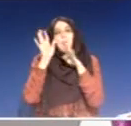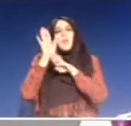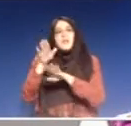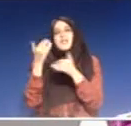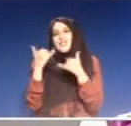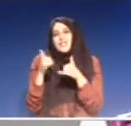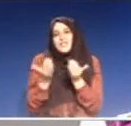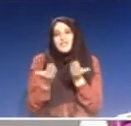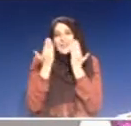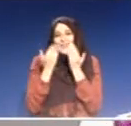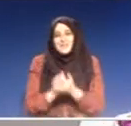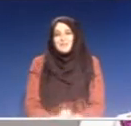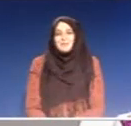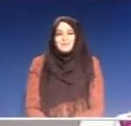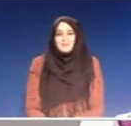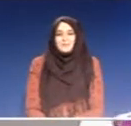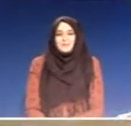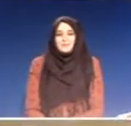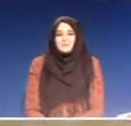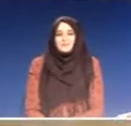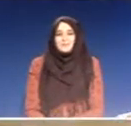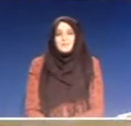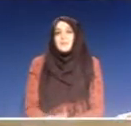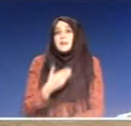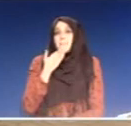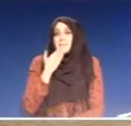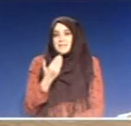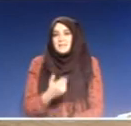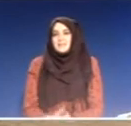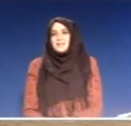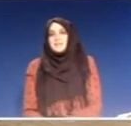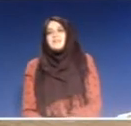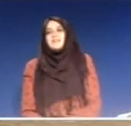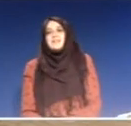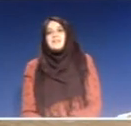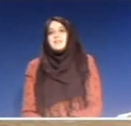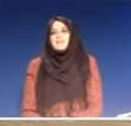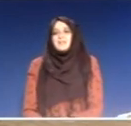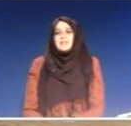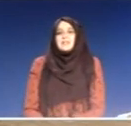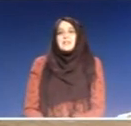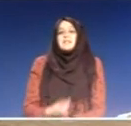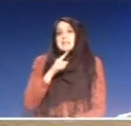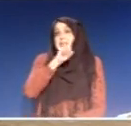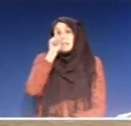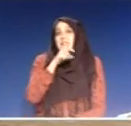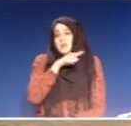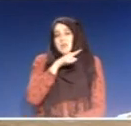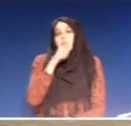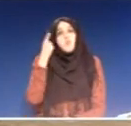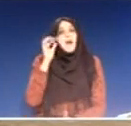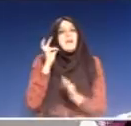الله. ان شاء الله. شكرا. بارك الله فيك. شكرا. بارك الله فيك سيد عمار. ربما يريد ان يتحدث عن الطعن في الخبره ايضا الاولى او